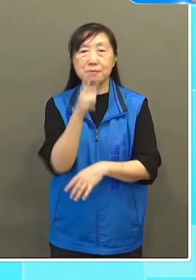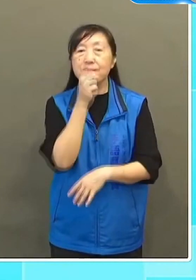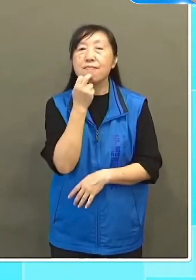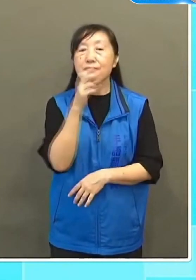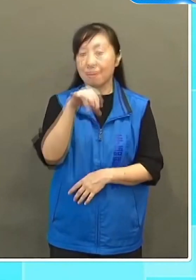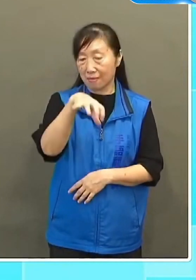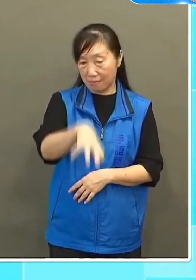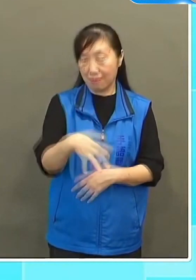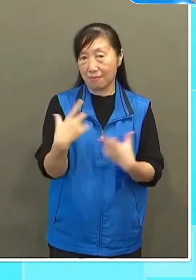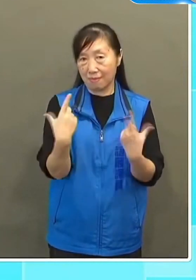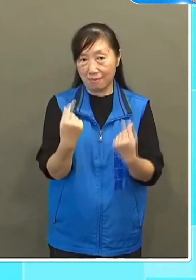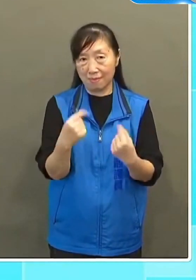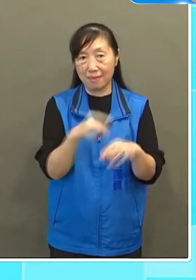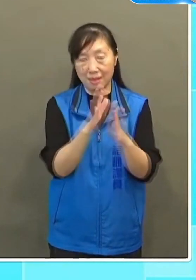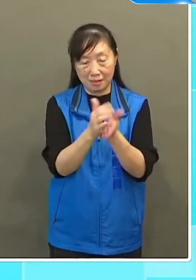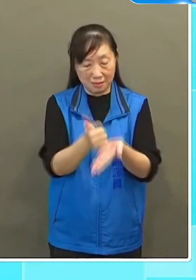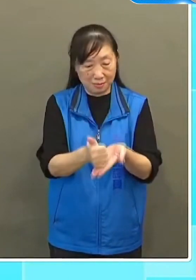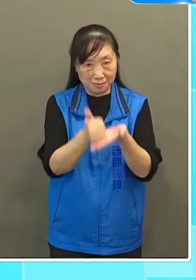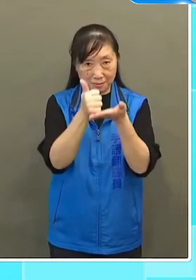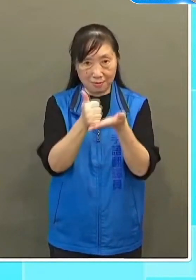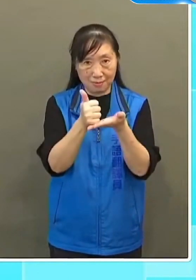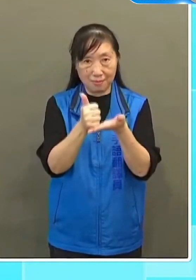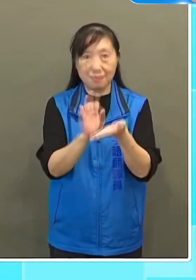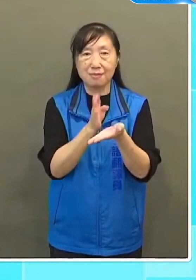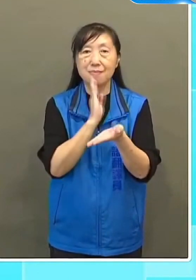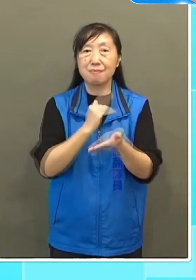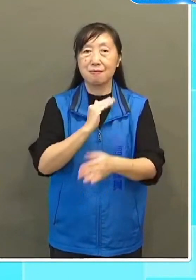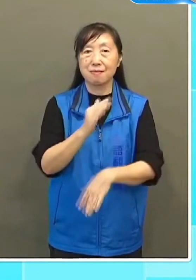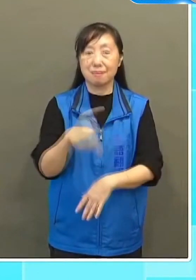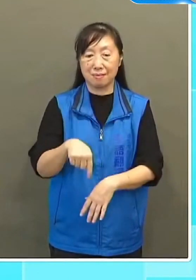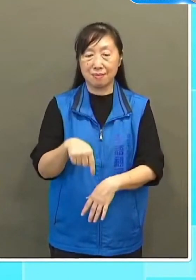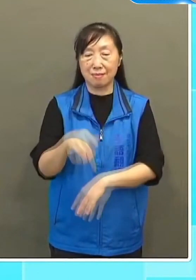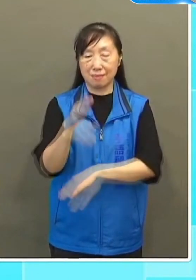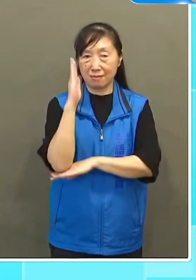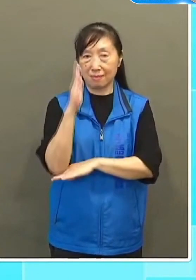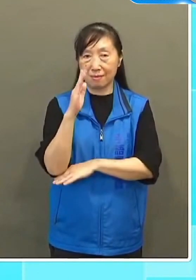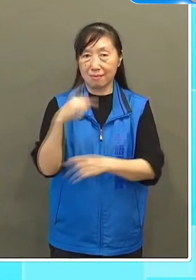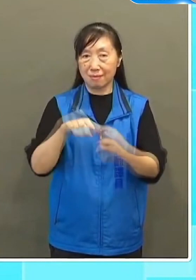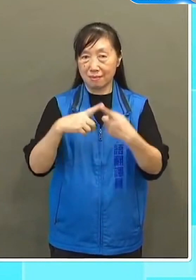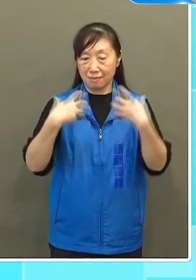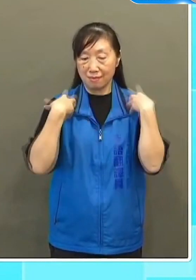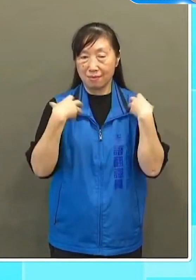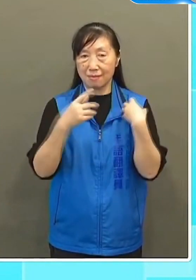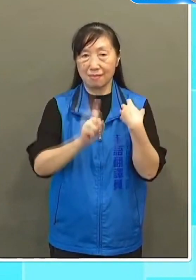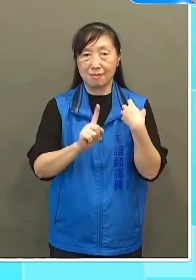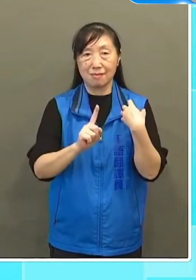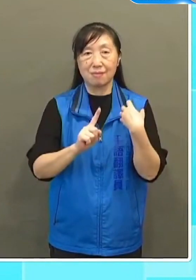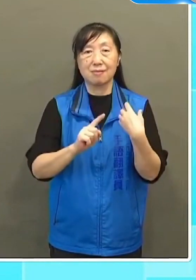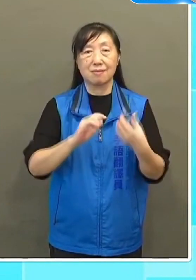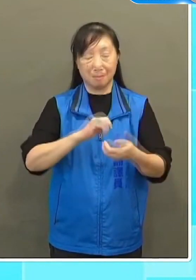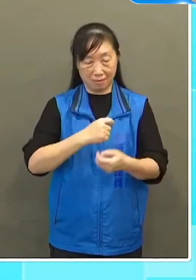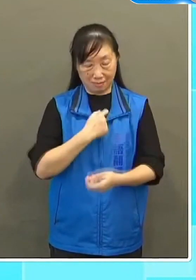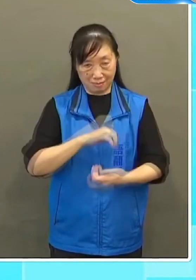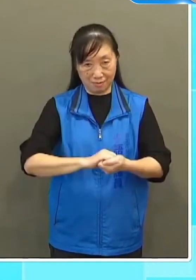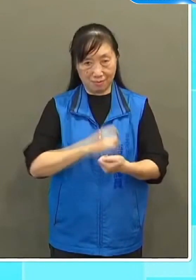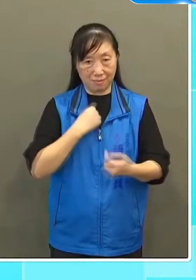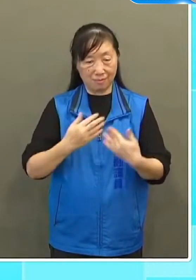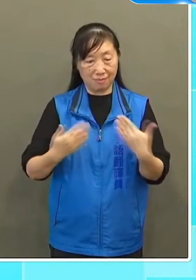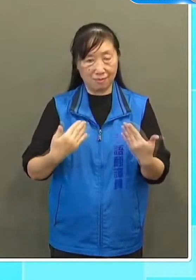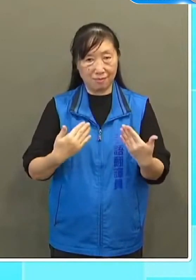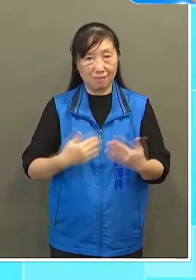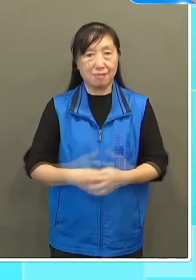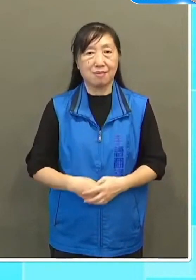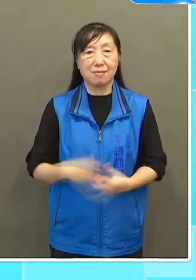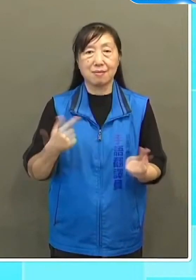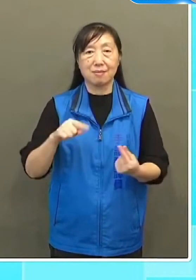方，一定都是要尊重。只是我们的政府该扮演的角色是什么，一定要非常的精准到位。当时在国